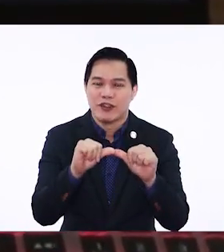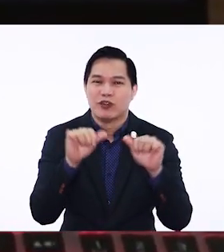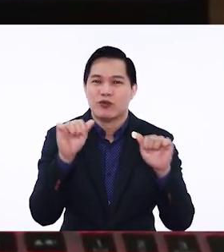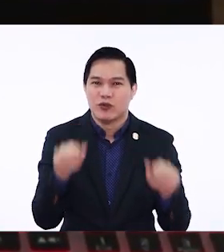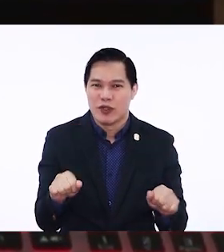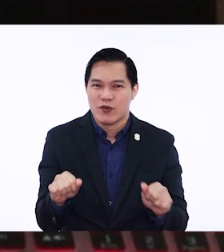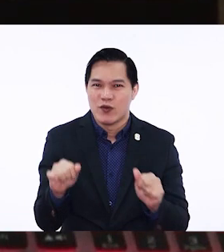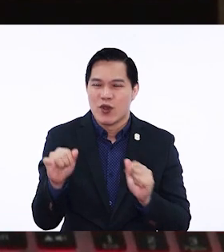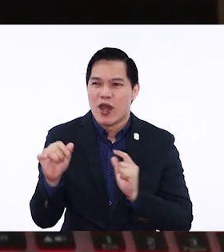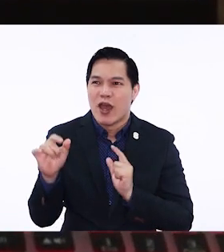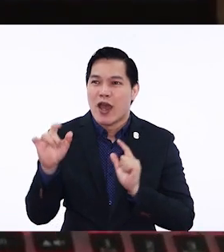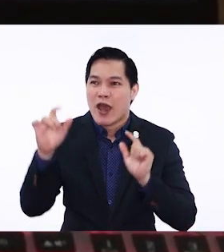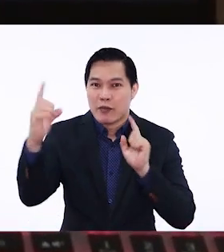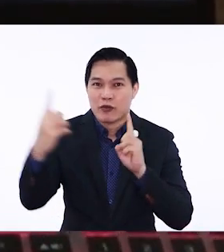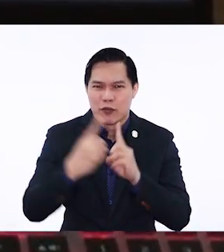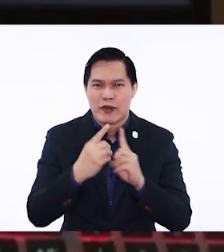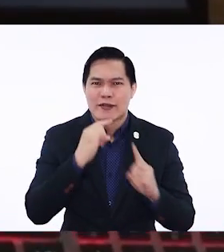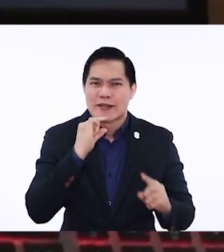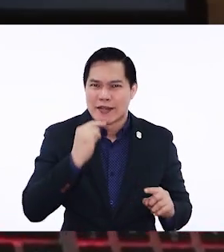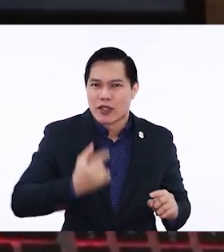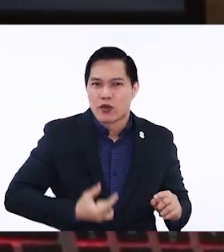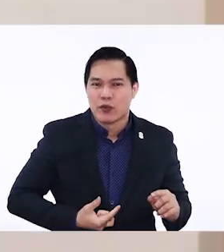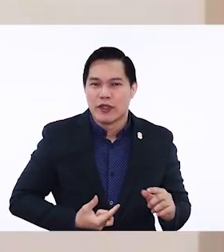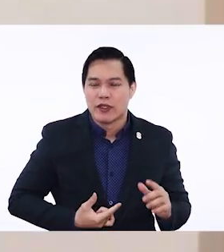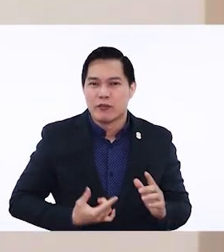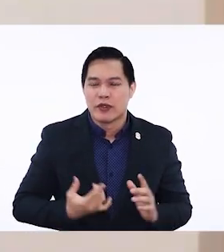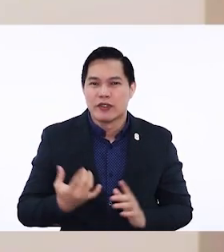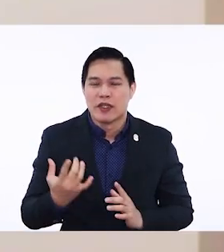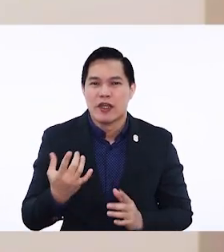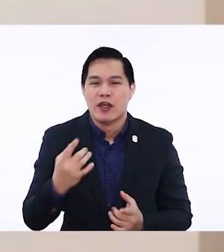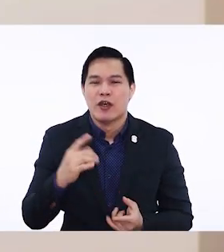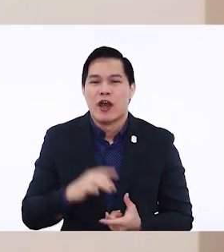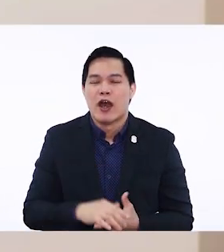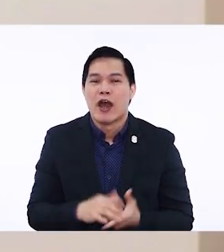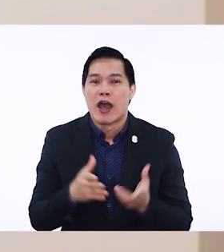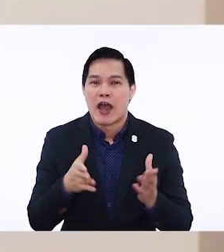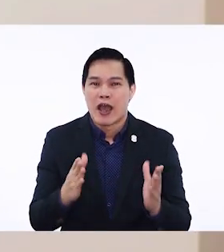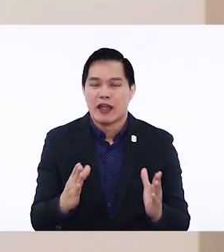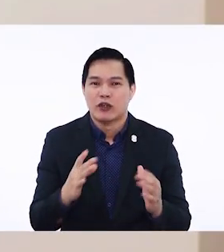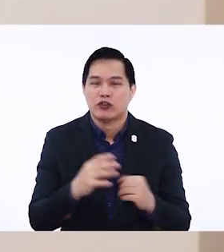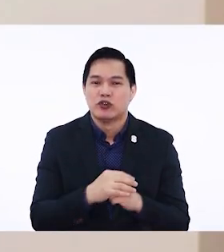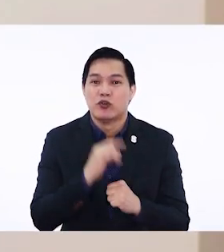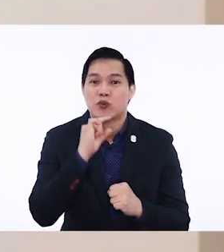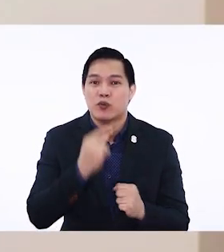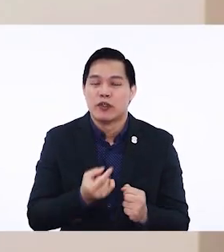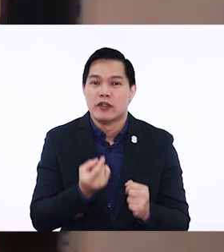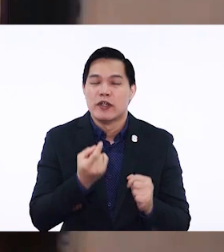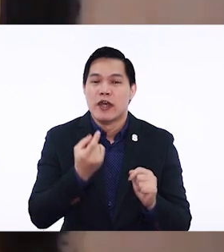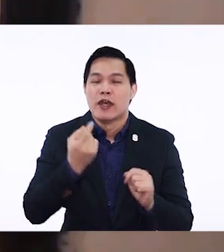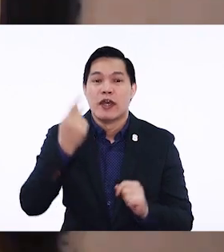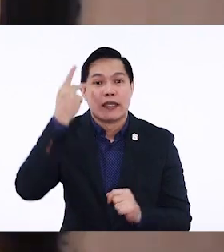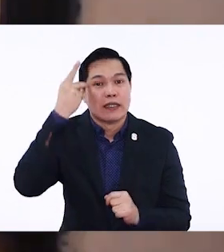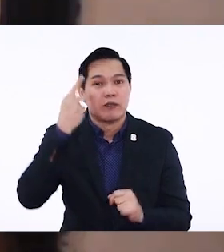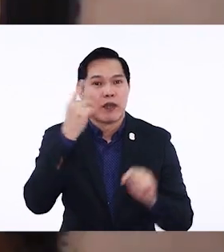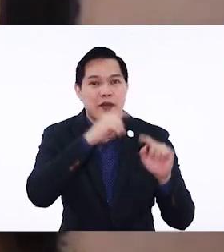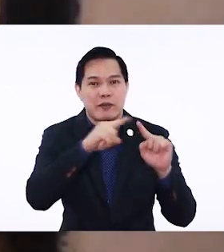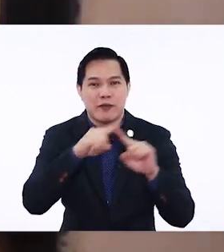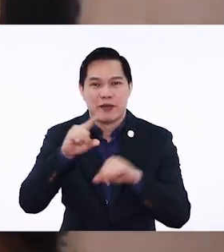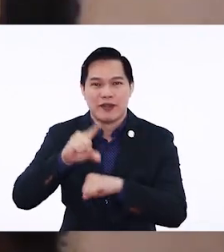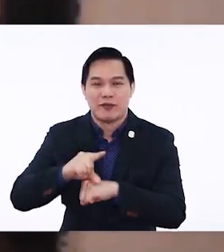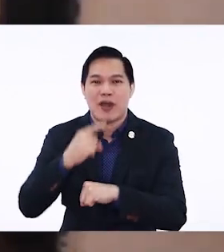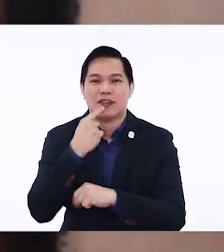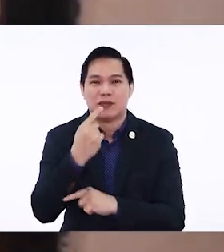makipagkilala, makipagkamustahan sa mga kapwa nating kadiwa na nasa iba't ibang lokal. Ayon pa sa